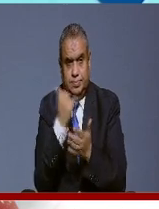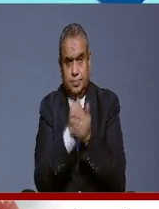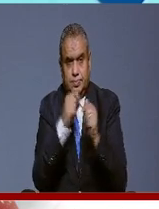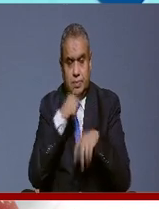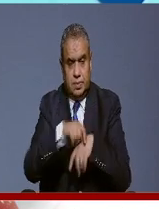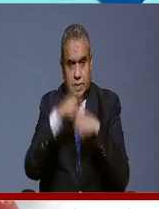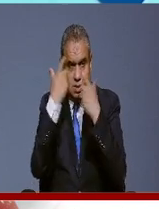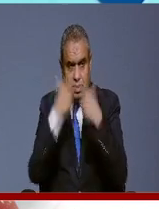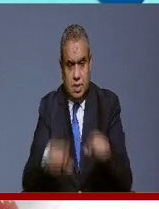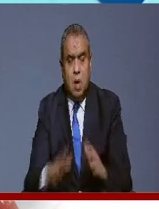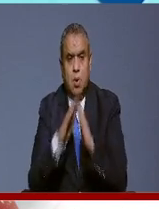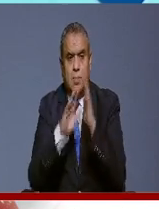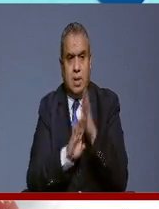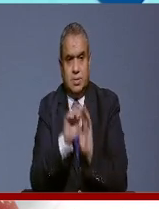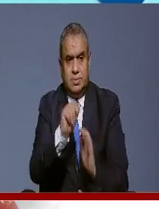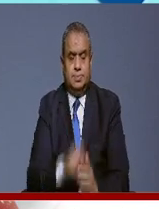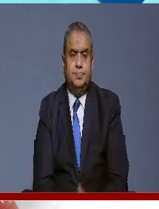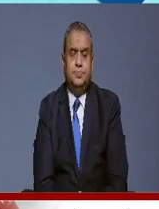الدولة نفسها.